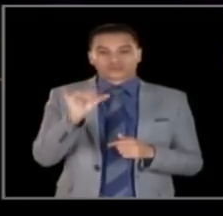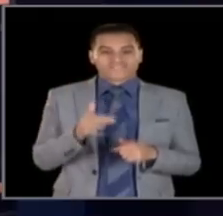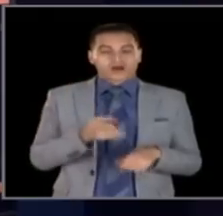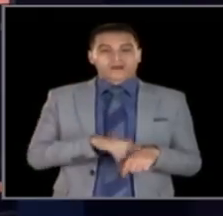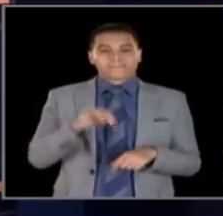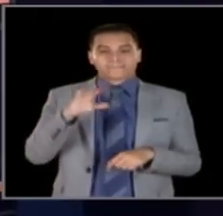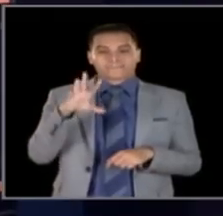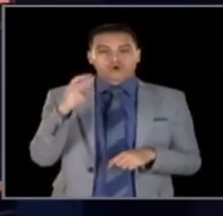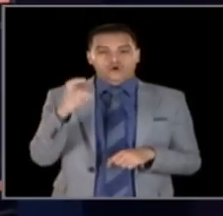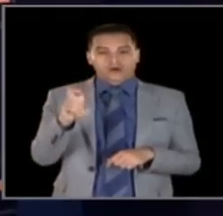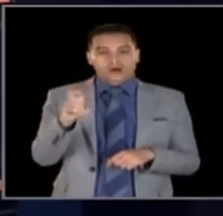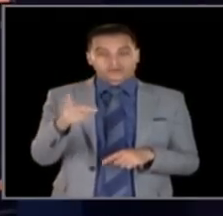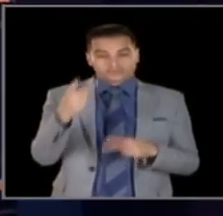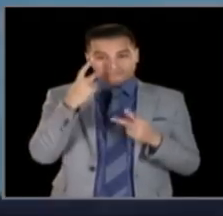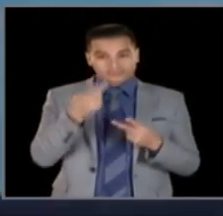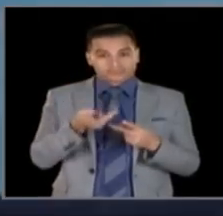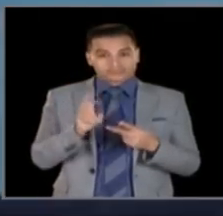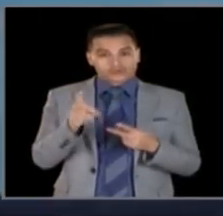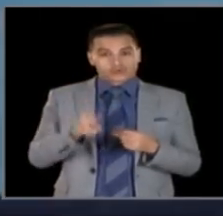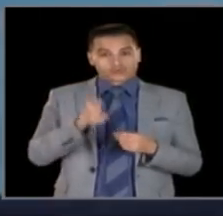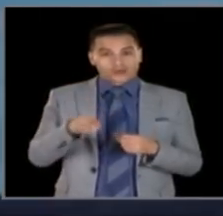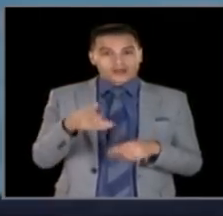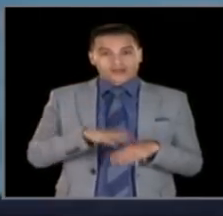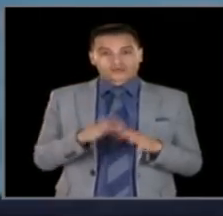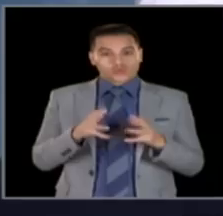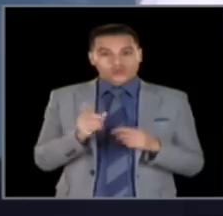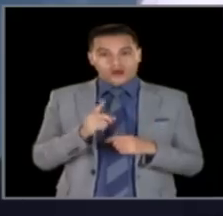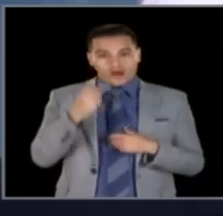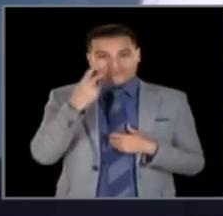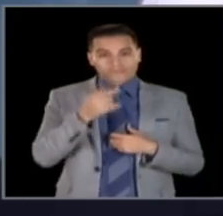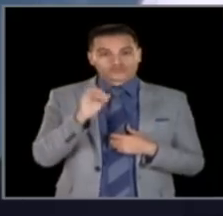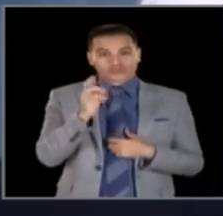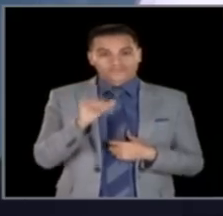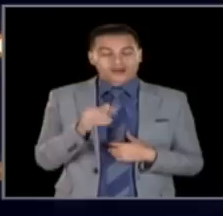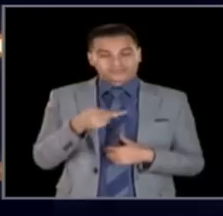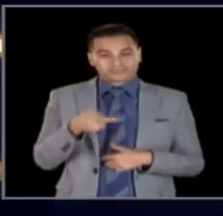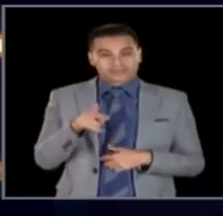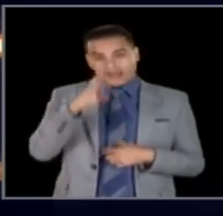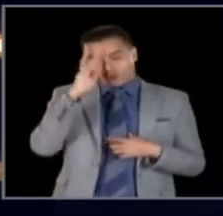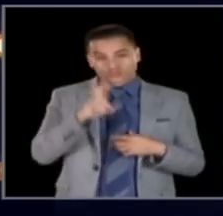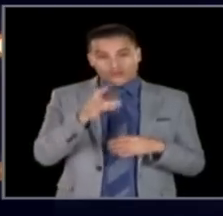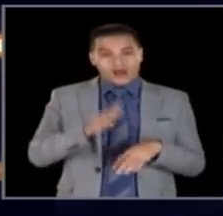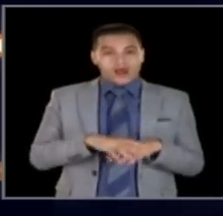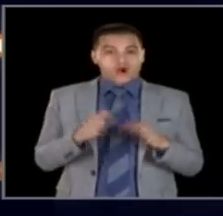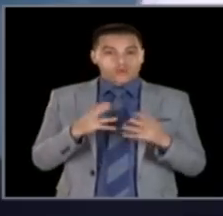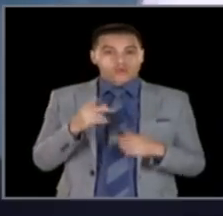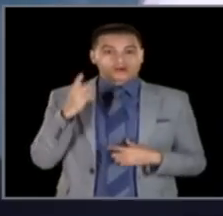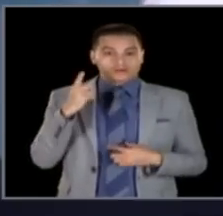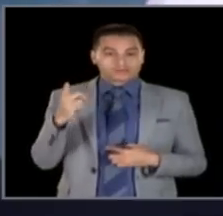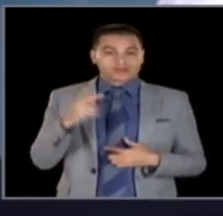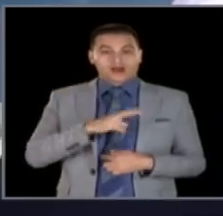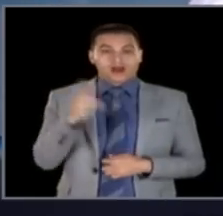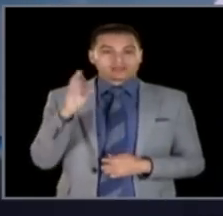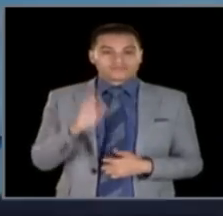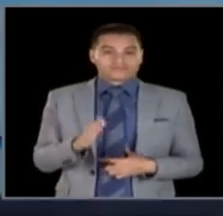ومصطفى، لحظك السؤال مش في الكورة. تعرف يا مصطفى حظك حلو، لو كان السؤال في كرة القدم كانت